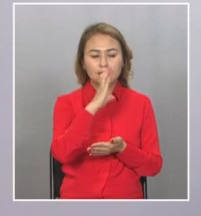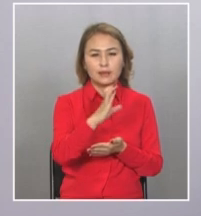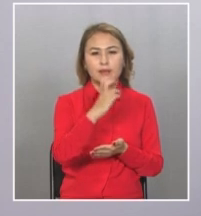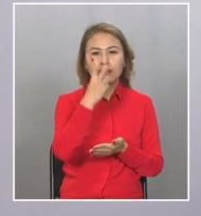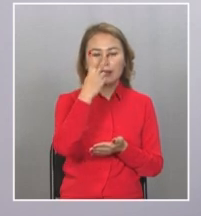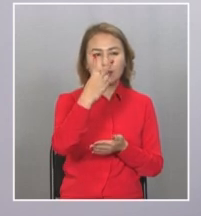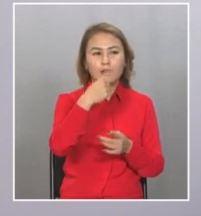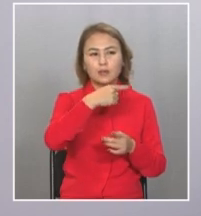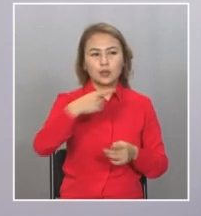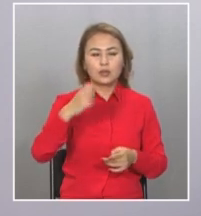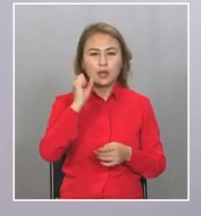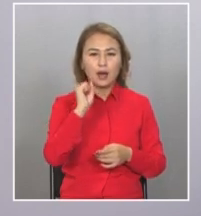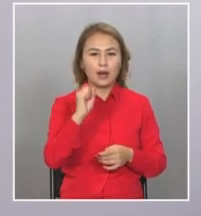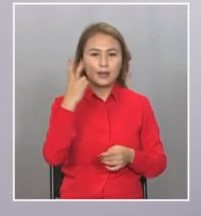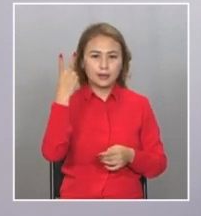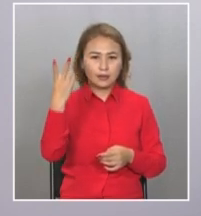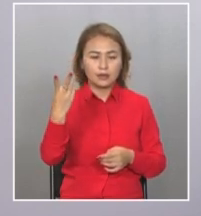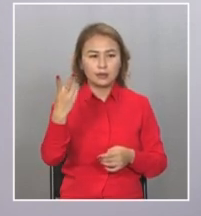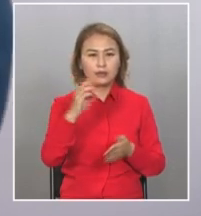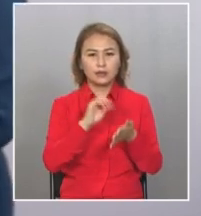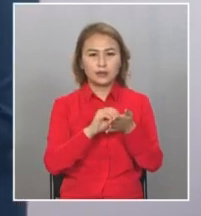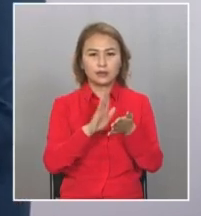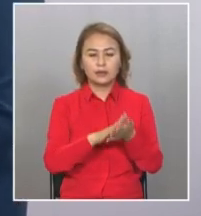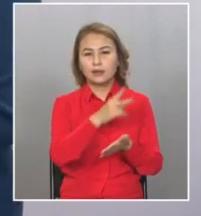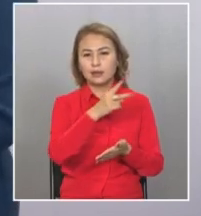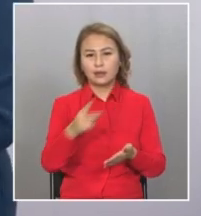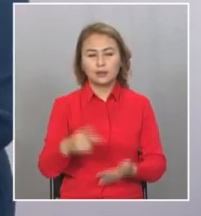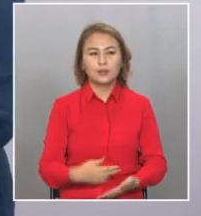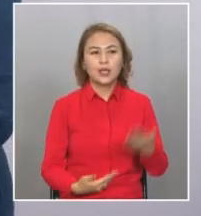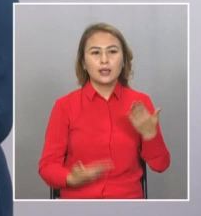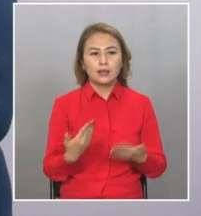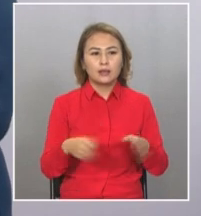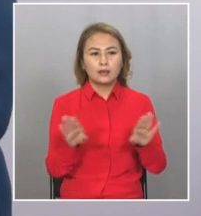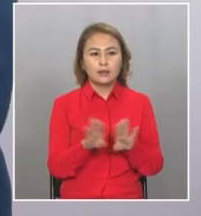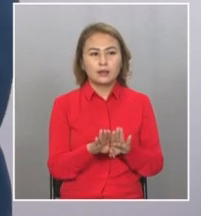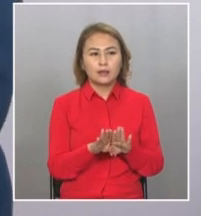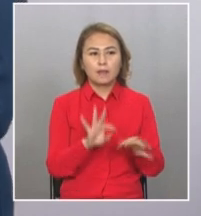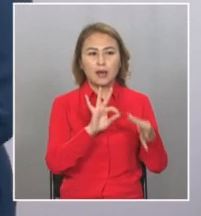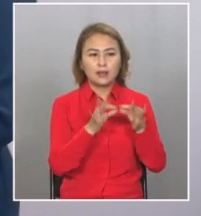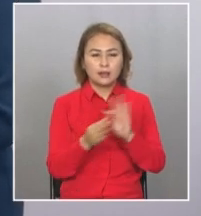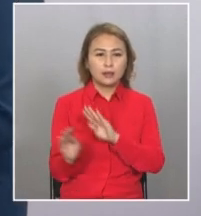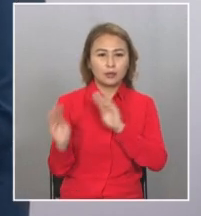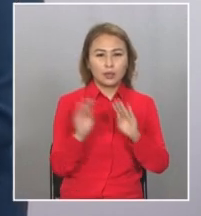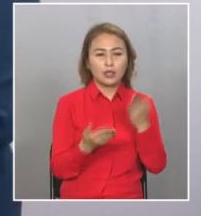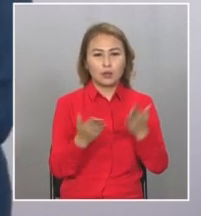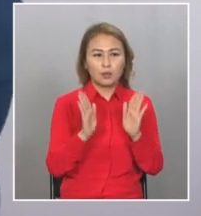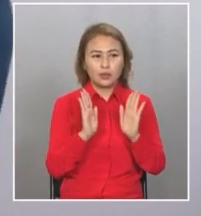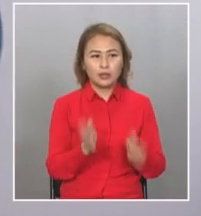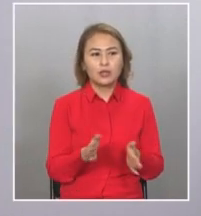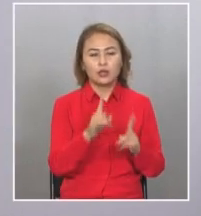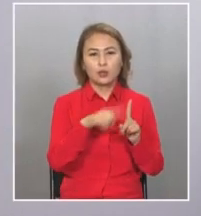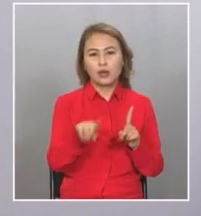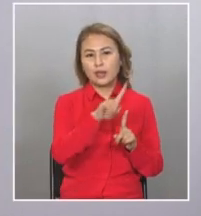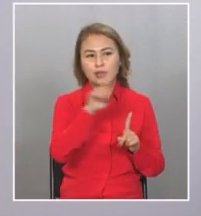С-ның және А-ның квадраттарының айырмасының түбіріне тең. Енді мәндерін орнына қоятын болсақ, түбір